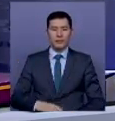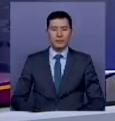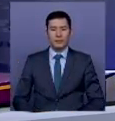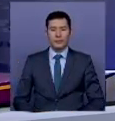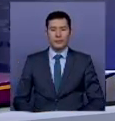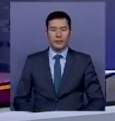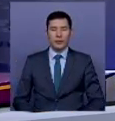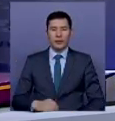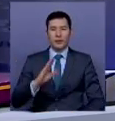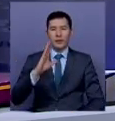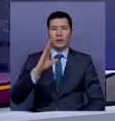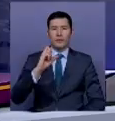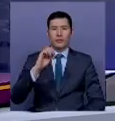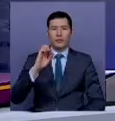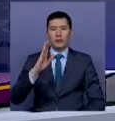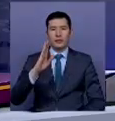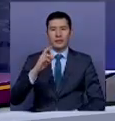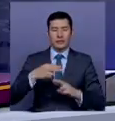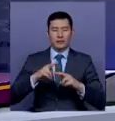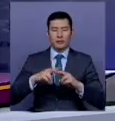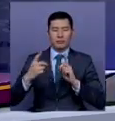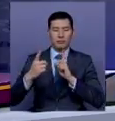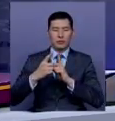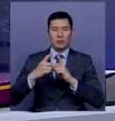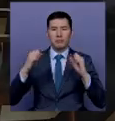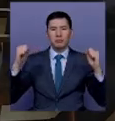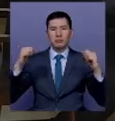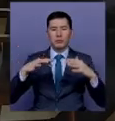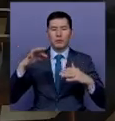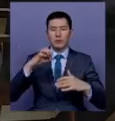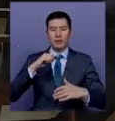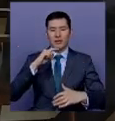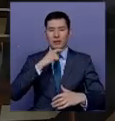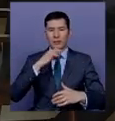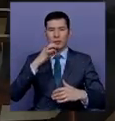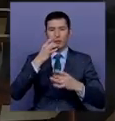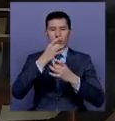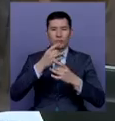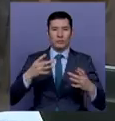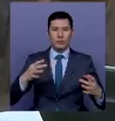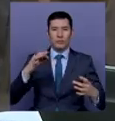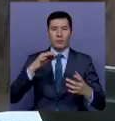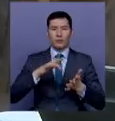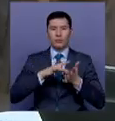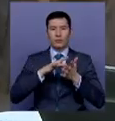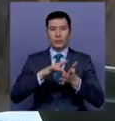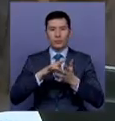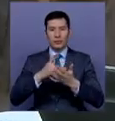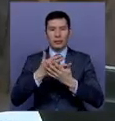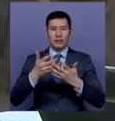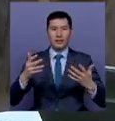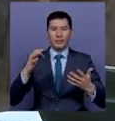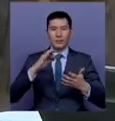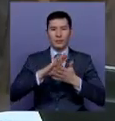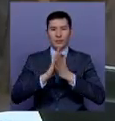елшісі Василиус Гитаутас бастап келді. Кездесуде экономика, мәдениет және туризм саласындағы өзара тиімді